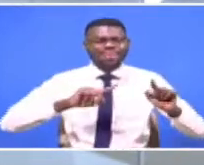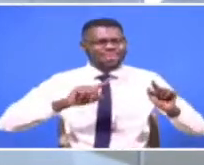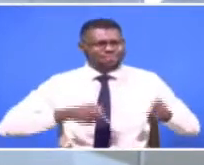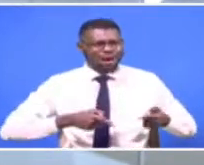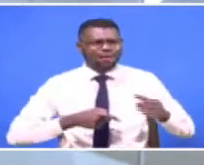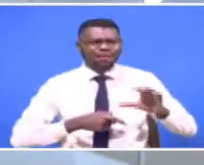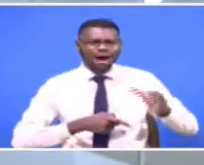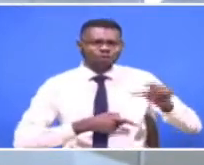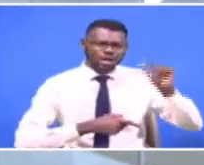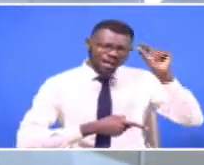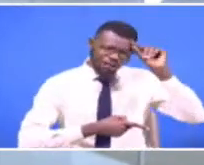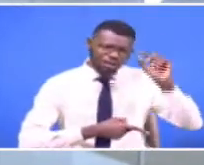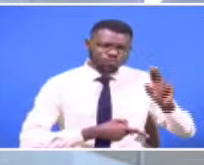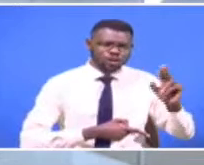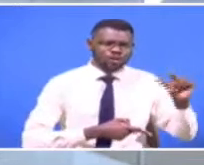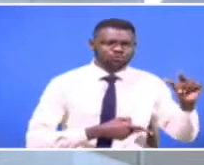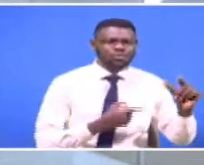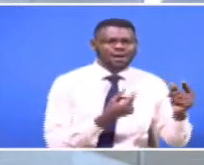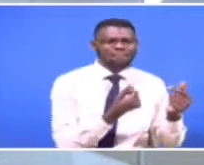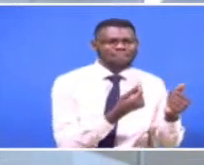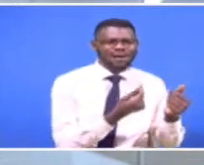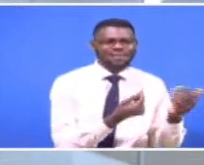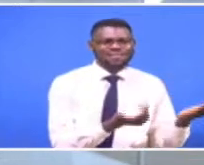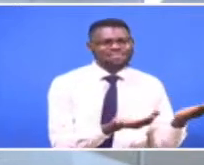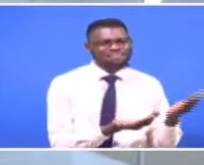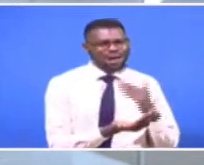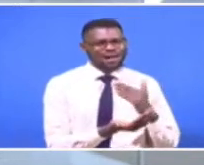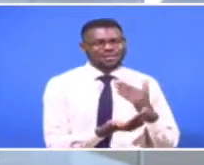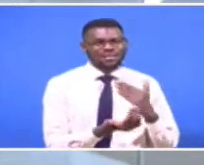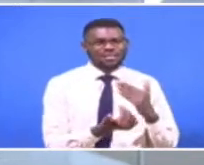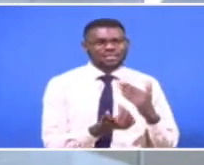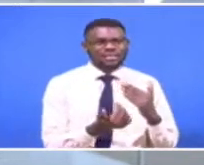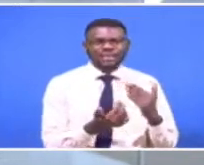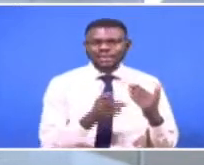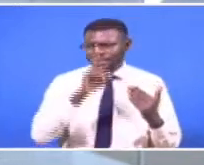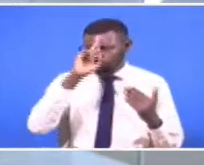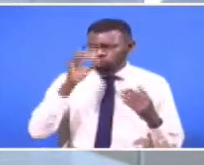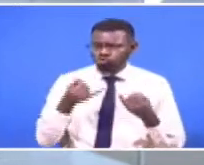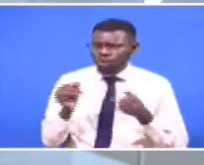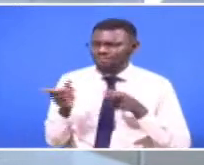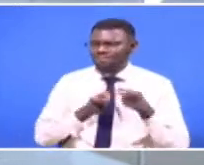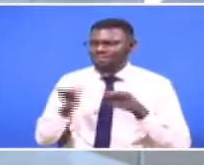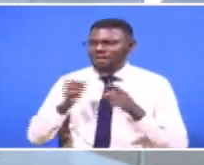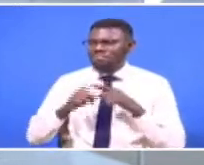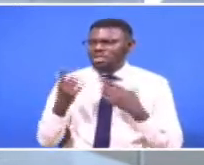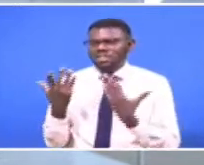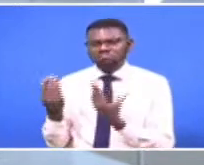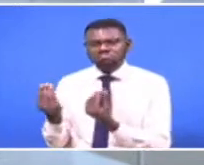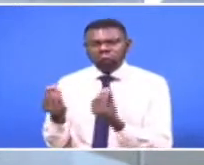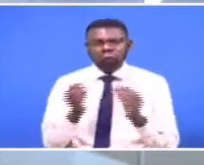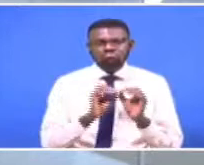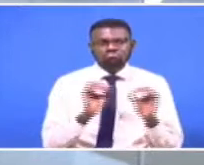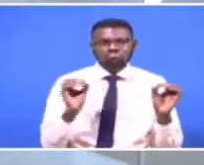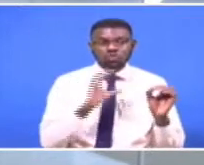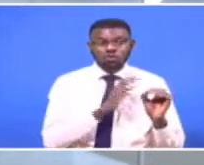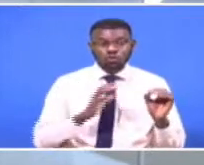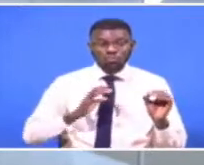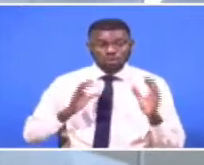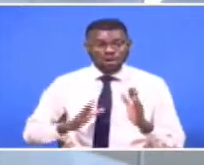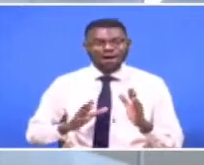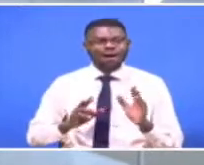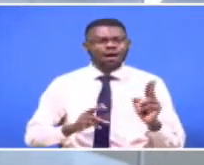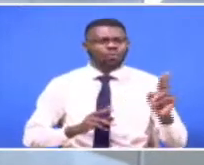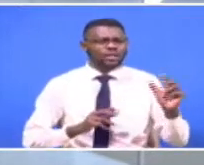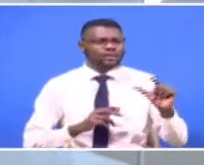zao. Jitihada za maafisa usalama za kujaribu kuadhibiti ziliambulia patupu, huku kamishna wa kaunti ya Uasin Gishu Edison